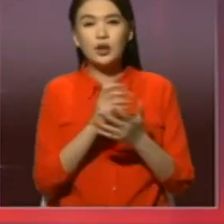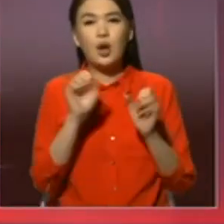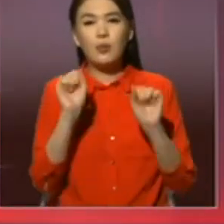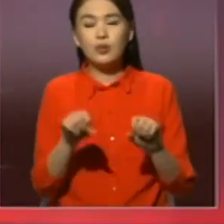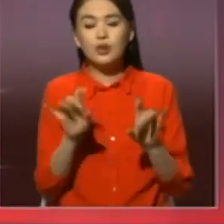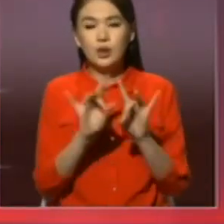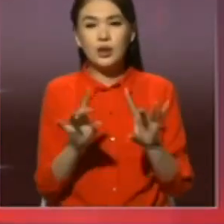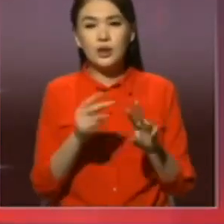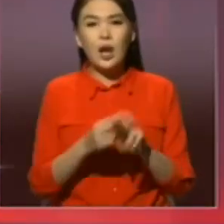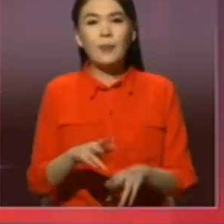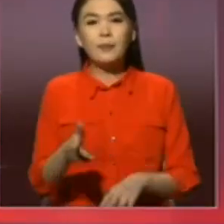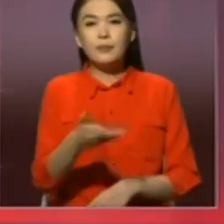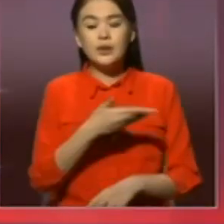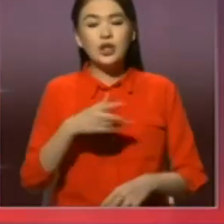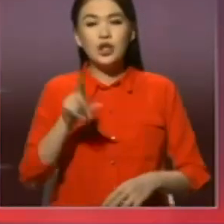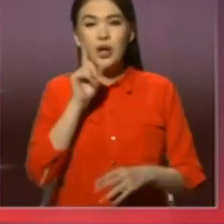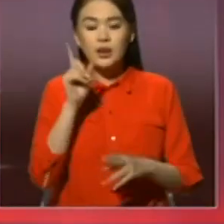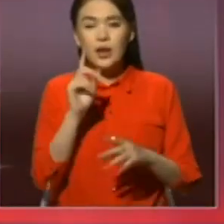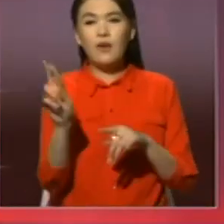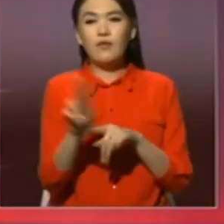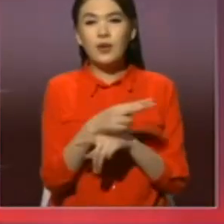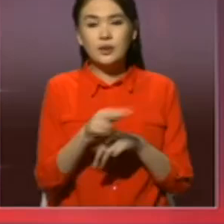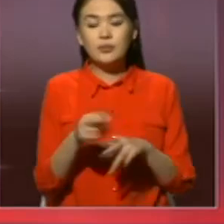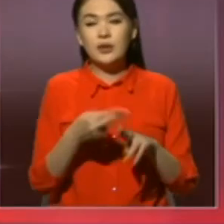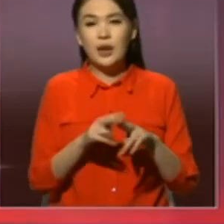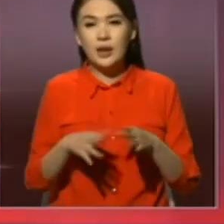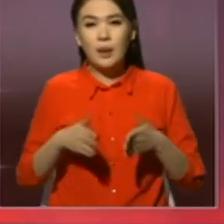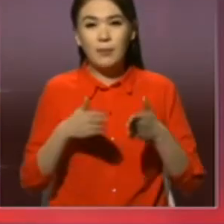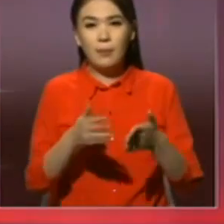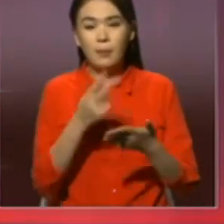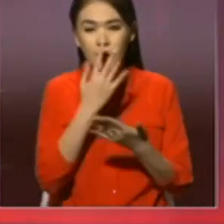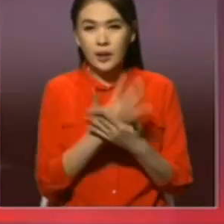ойымша. Біз жастарды осы бағытта тәрбиелегіміз келеді.